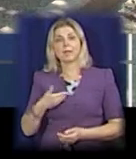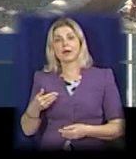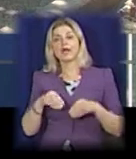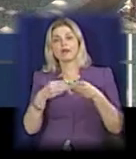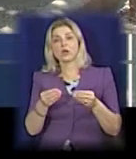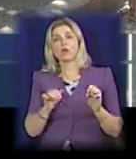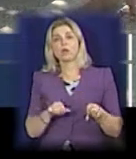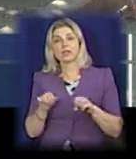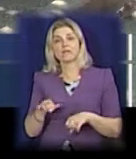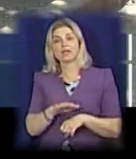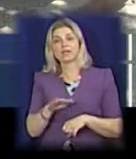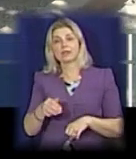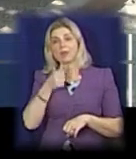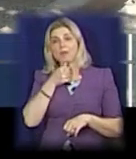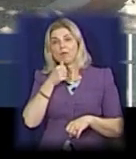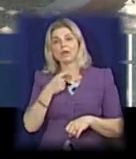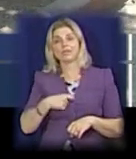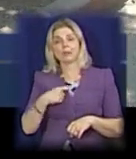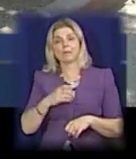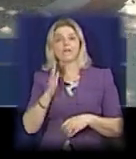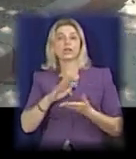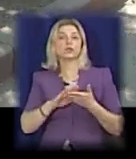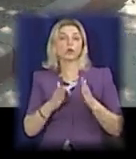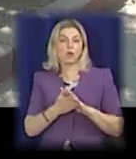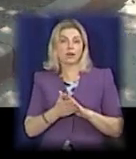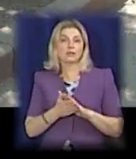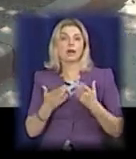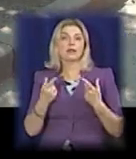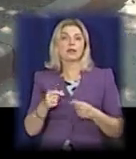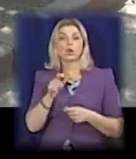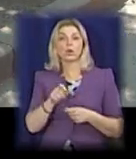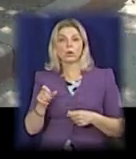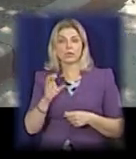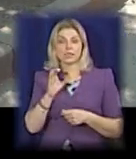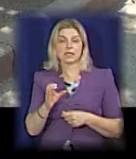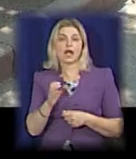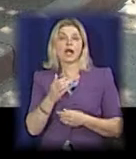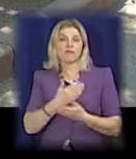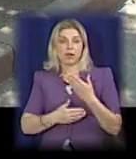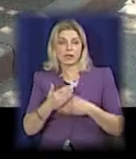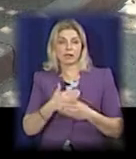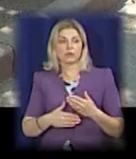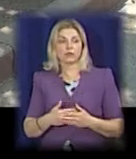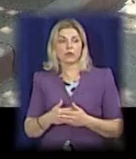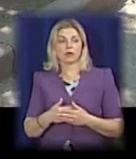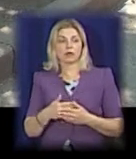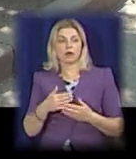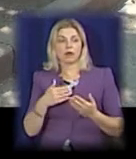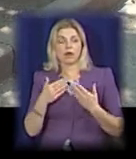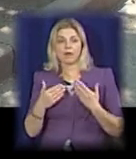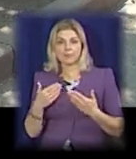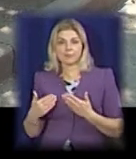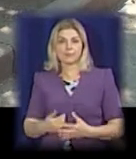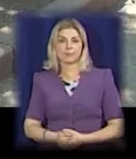можливість дітям спробувати себе в ситуаціях, які люди з обмеженими можливостями зустрічаються кожен